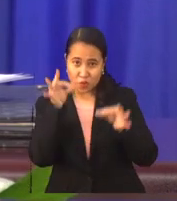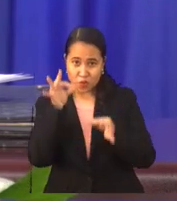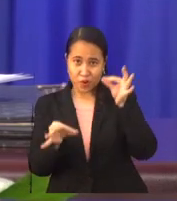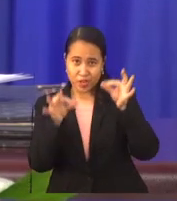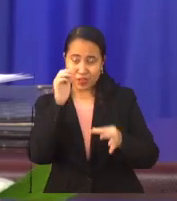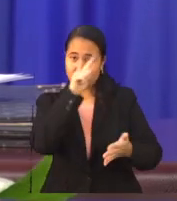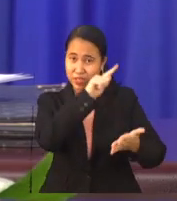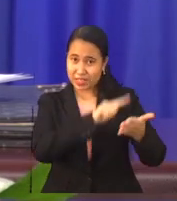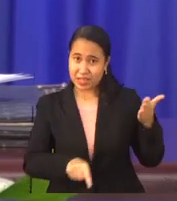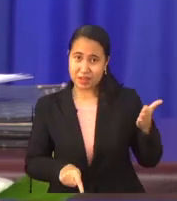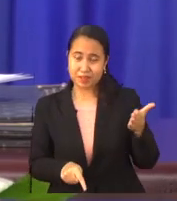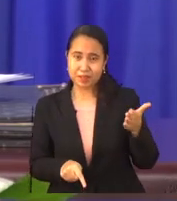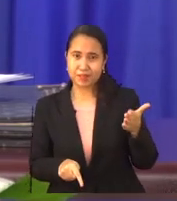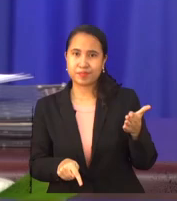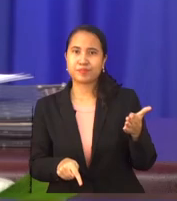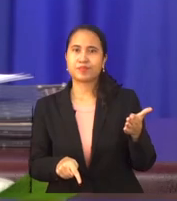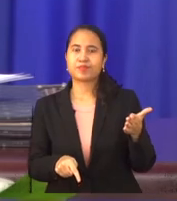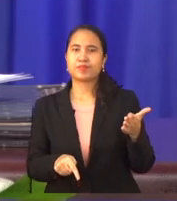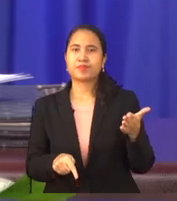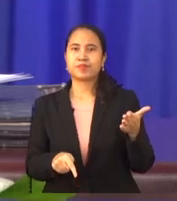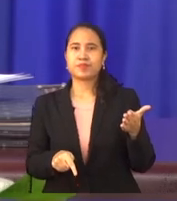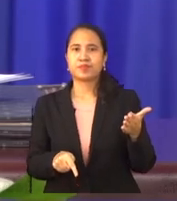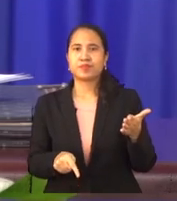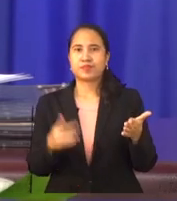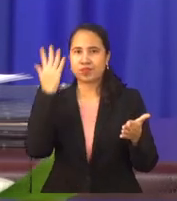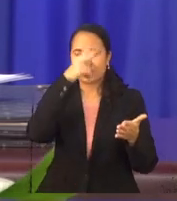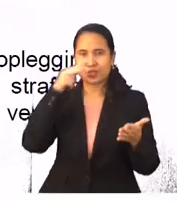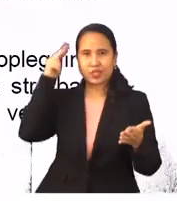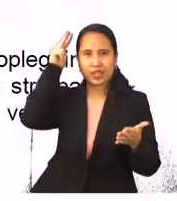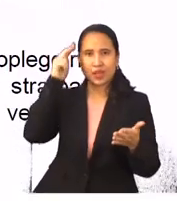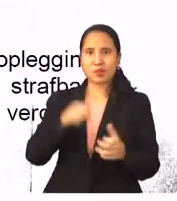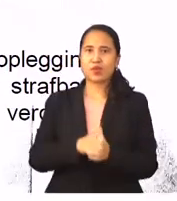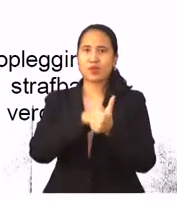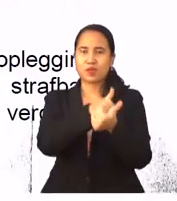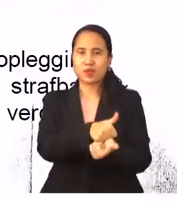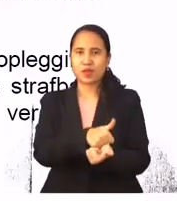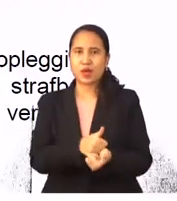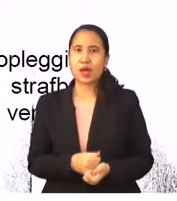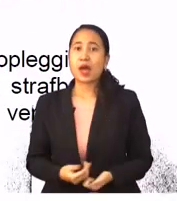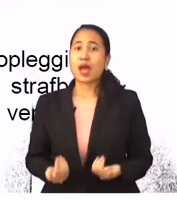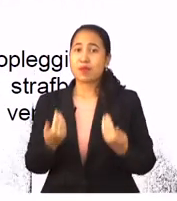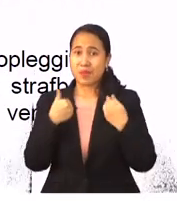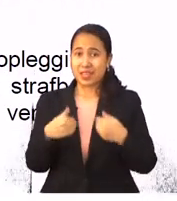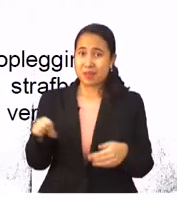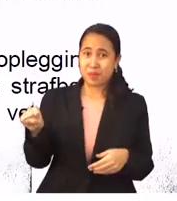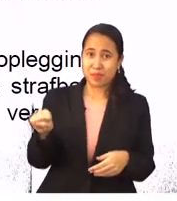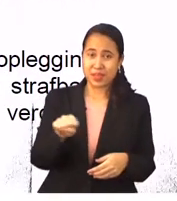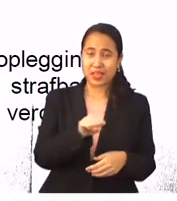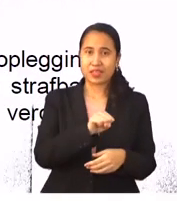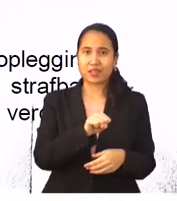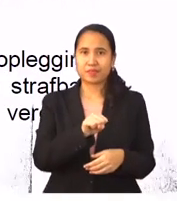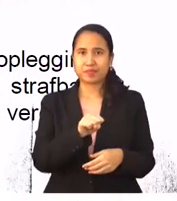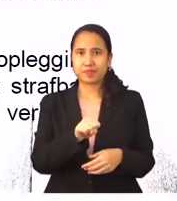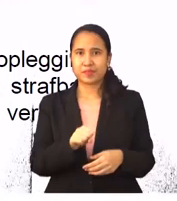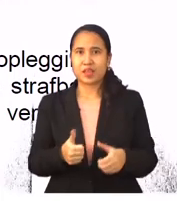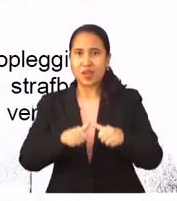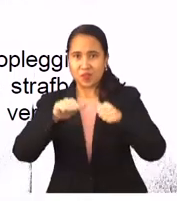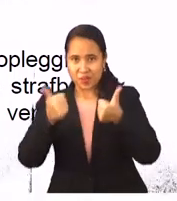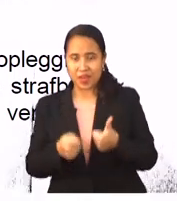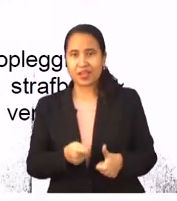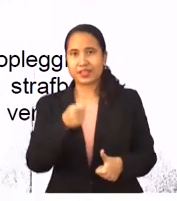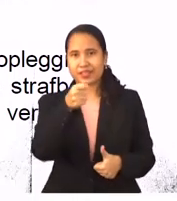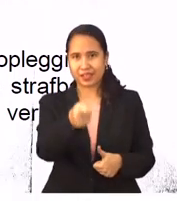vervalt de ter uitvoering van de straf door de staat en in geval betrokkenen in detentie is, vindt de onmiddellijke invrijheidstelling